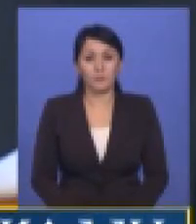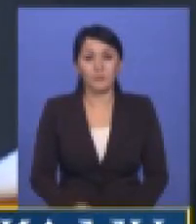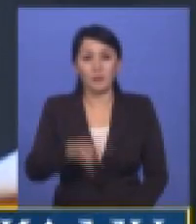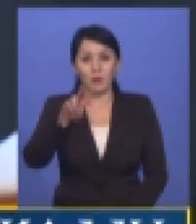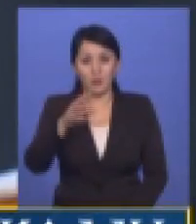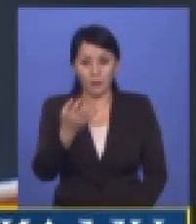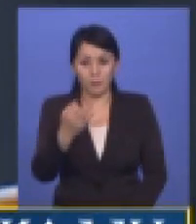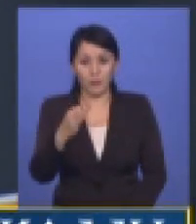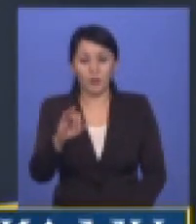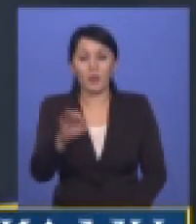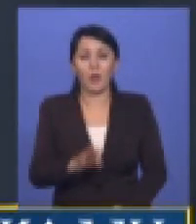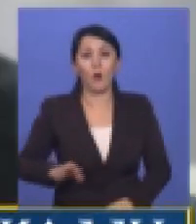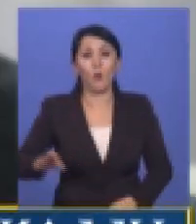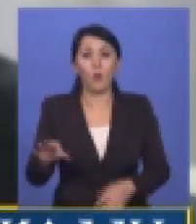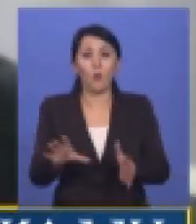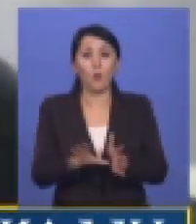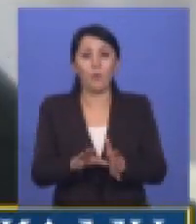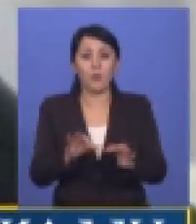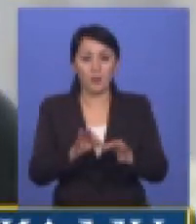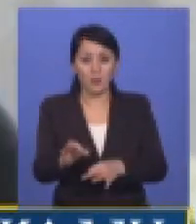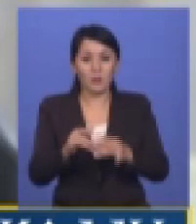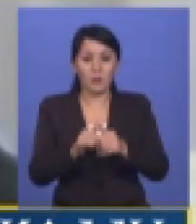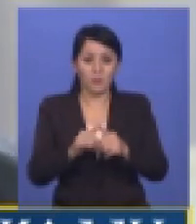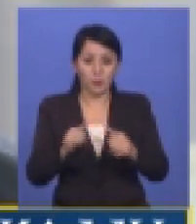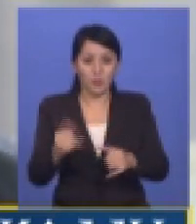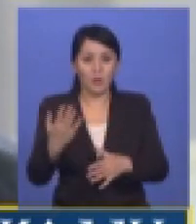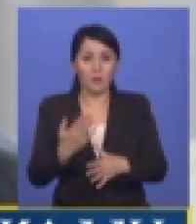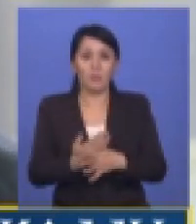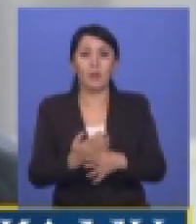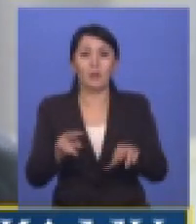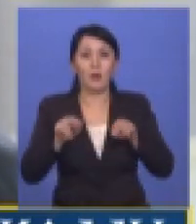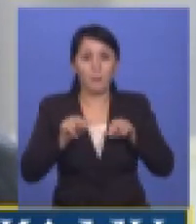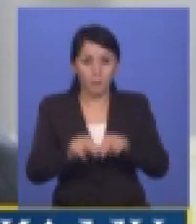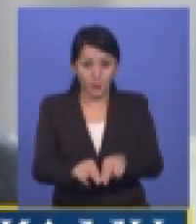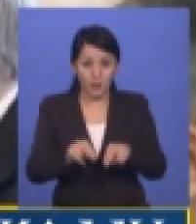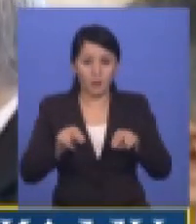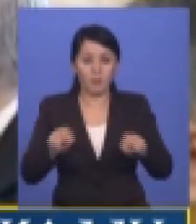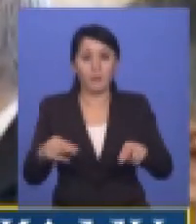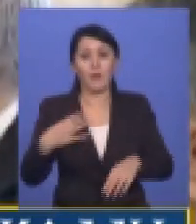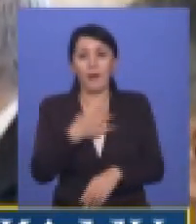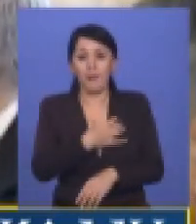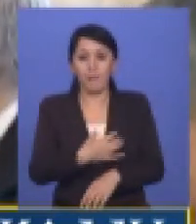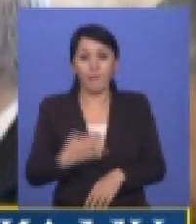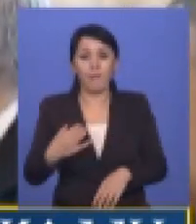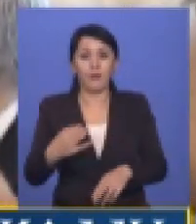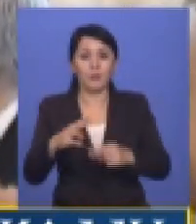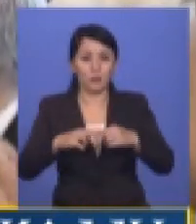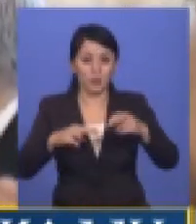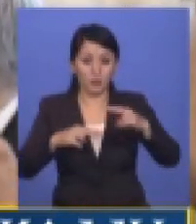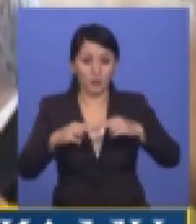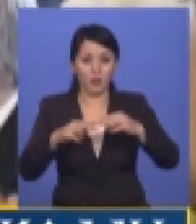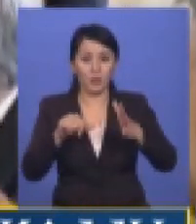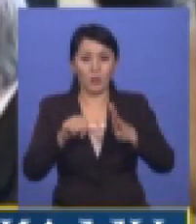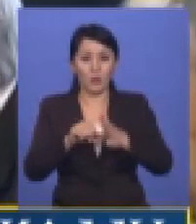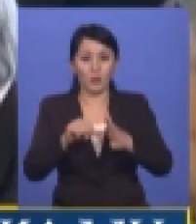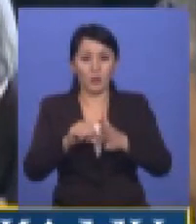Александр Егоровичтің облыстың энергетикасын дамытуға қосқан үлесі зор. Сондай-ақ Петропавлдағы бір қатар маңызды нысандардың құрылысына тікелей қатысқан